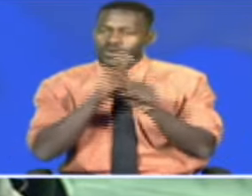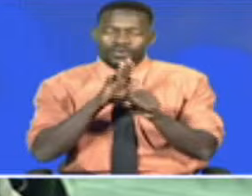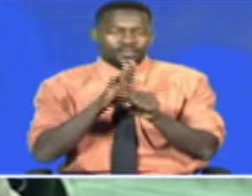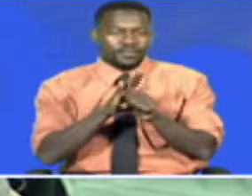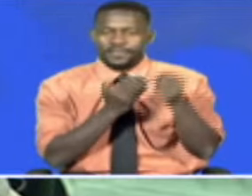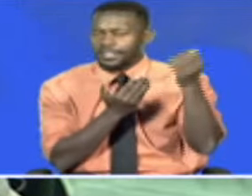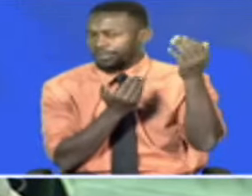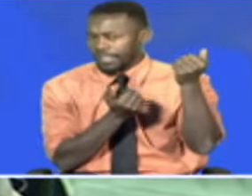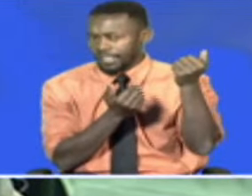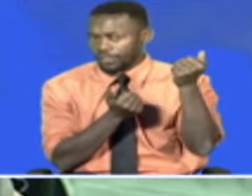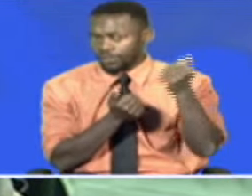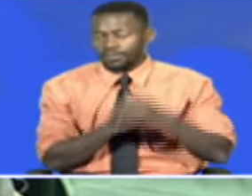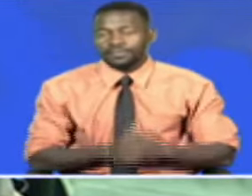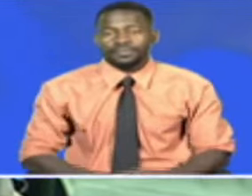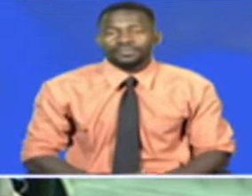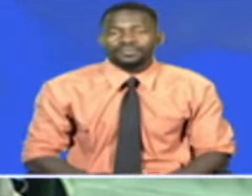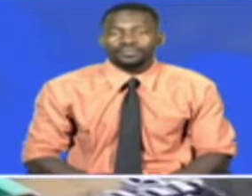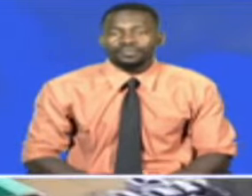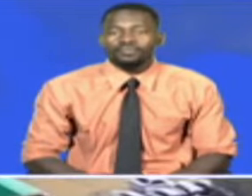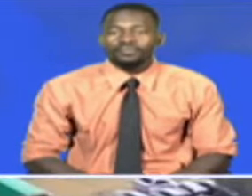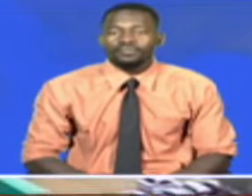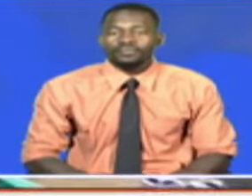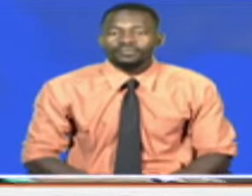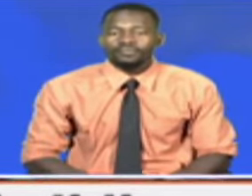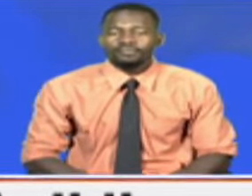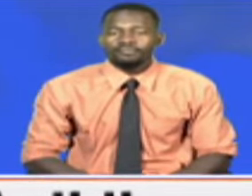na maelezo zaidi.